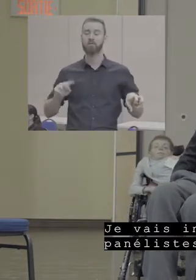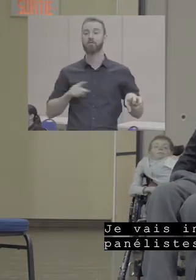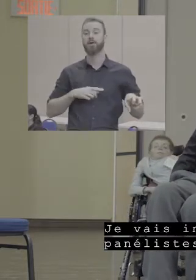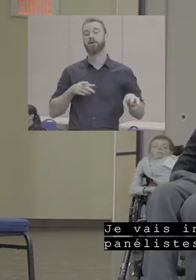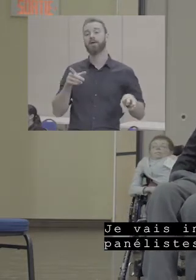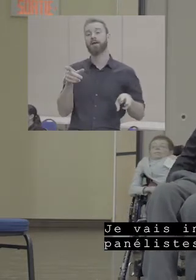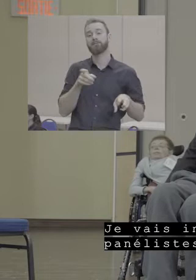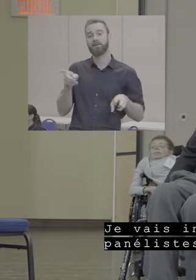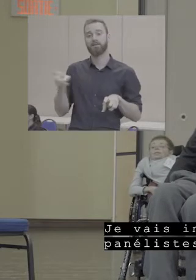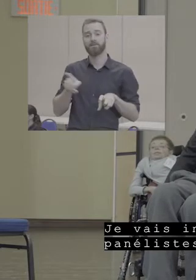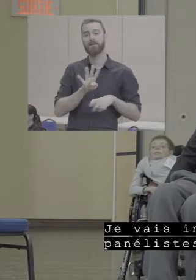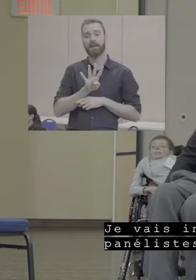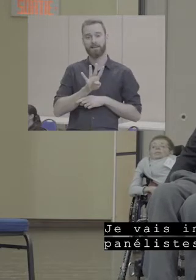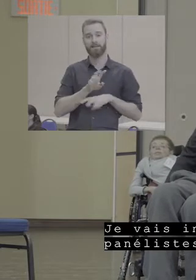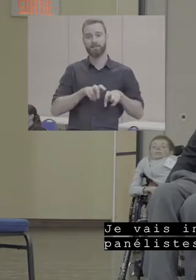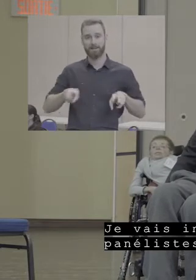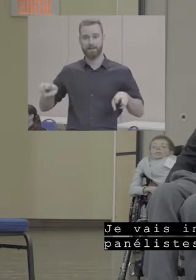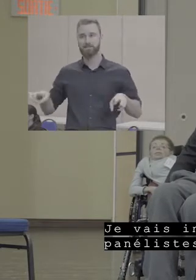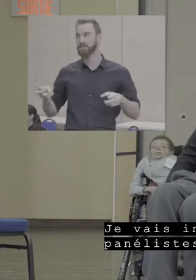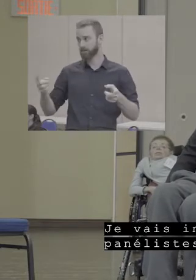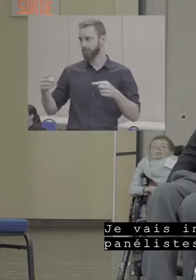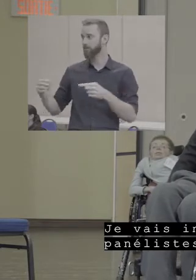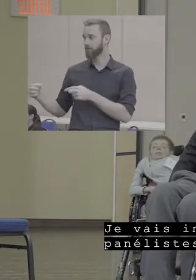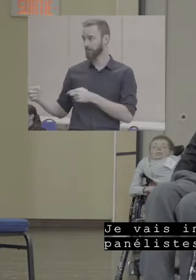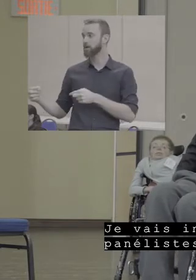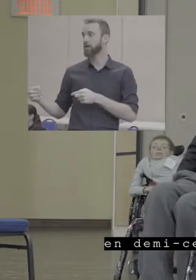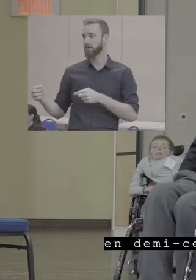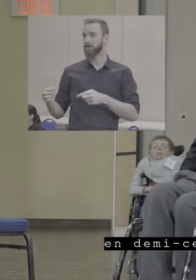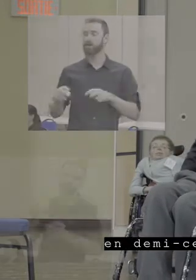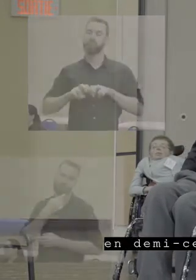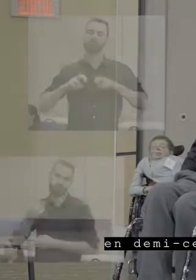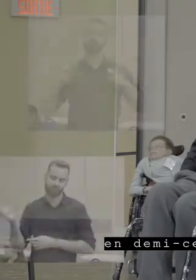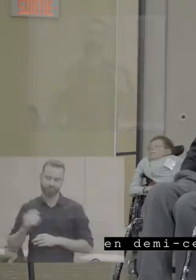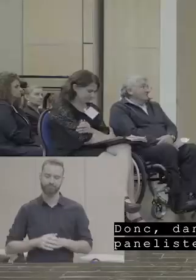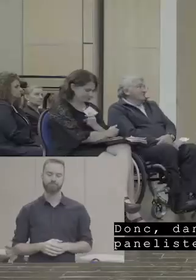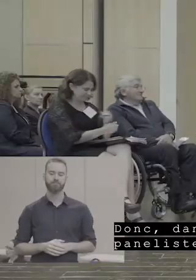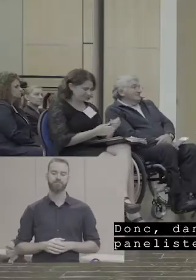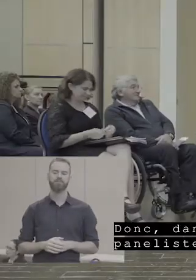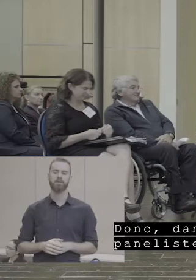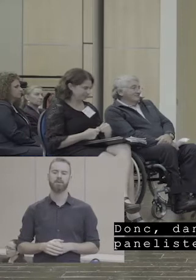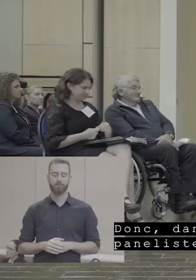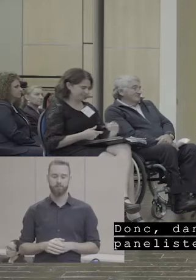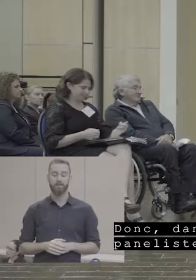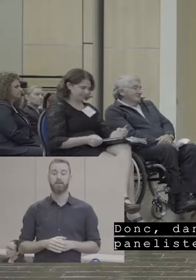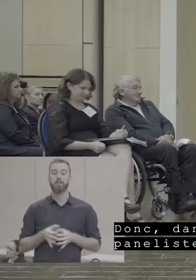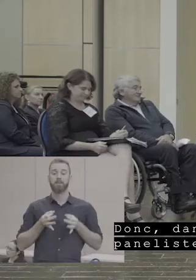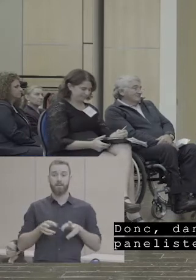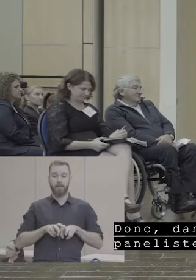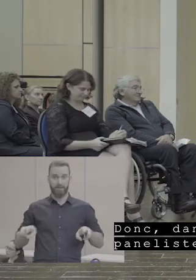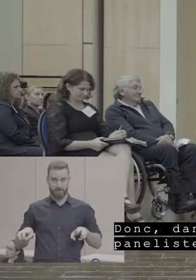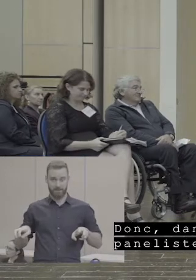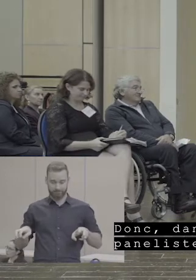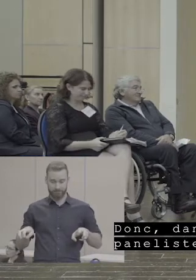inviter nos 4 panélistes à venir s'installer, en fait, en demi-cercle. Donc, dans ce